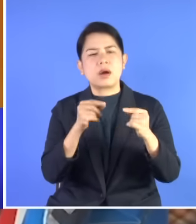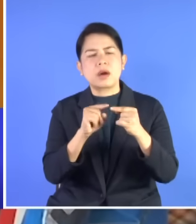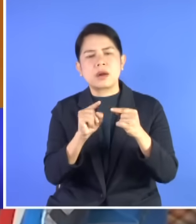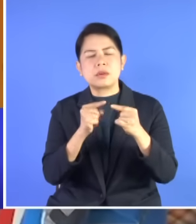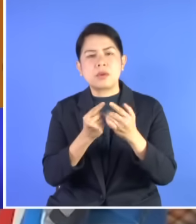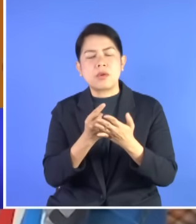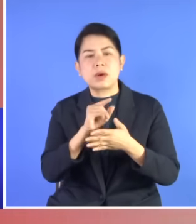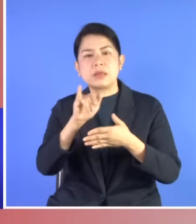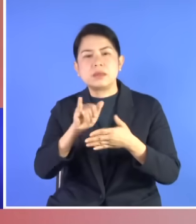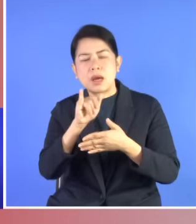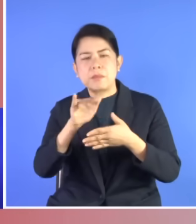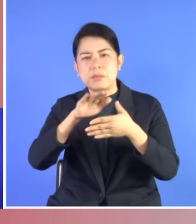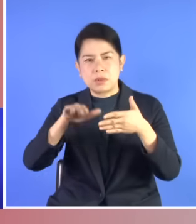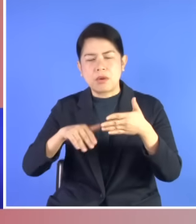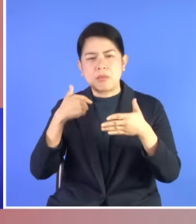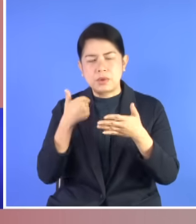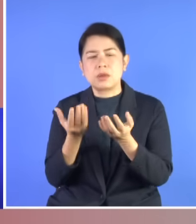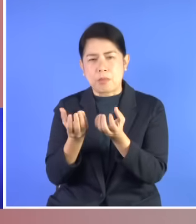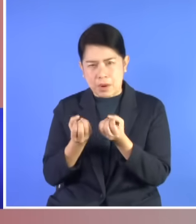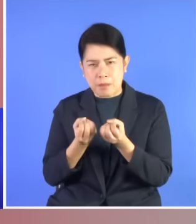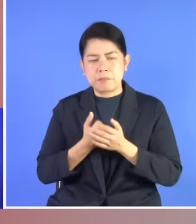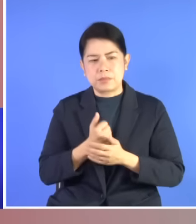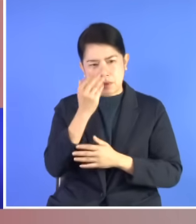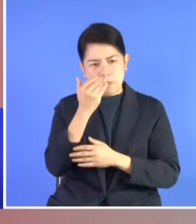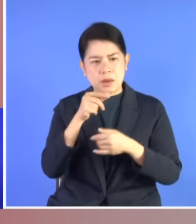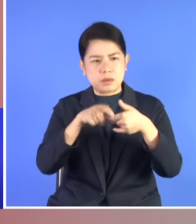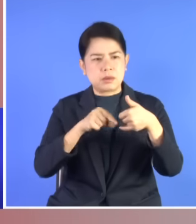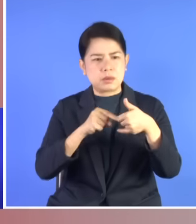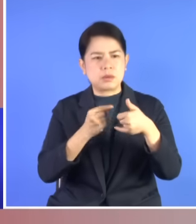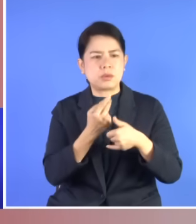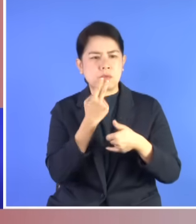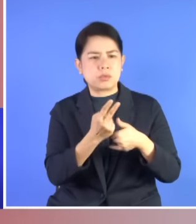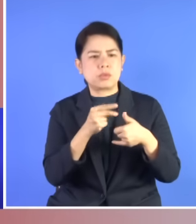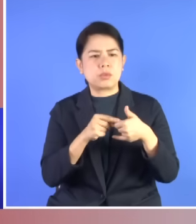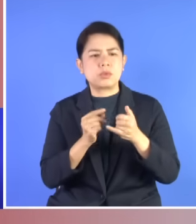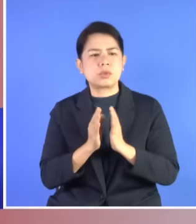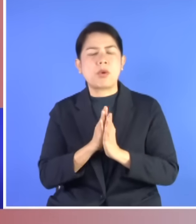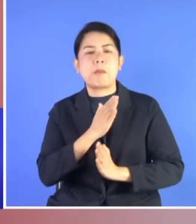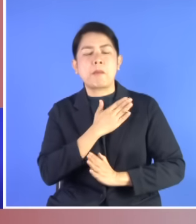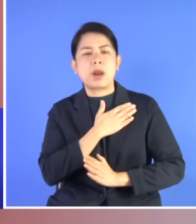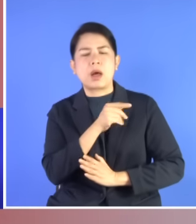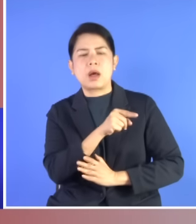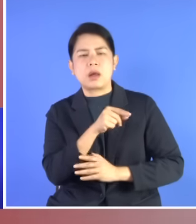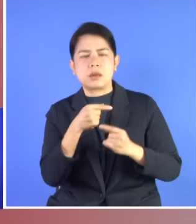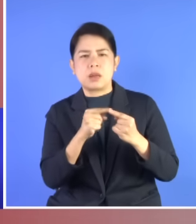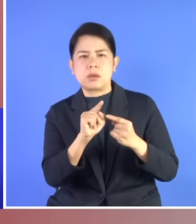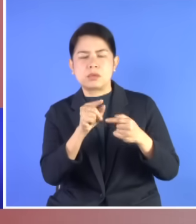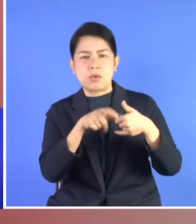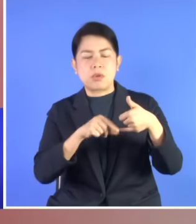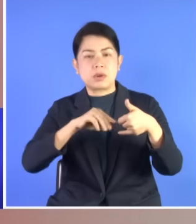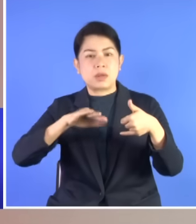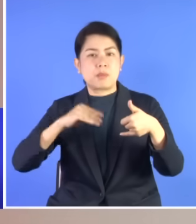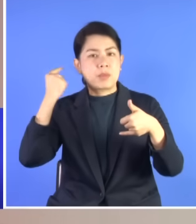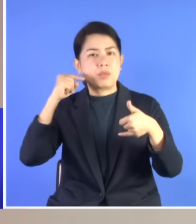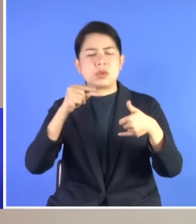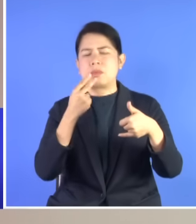ถอะนะครับมันทำแบบนี้ไม่ได้หรอกนะครับพระกับเด็กเนี่ยนะเห็นไหมแบบเนี้ยทีนี้ขณะที่หลวงพ่อทองมาท่านเจ้าวัด